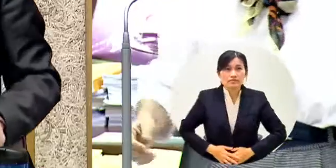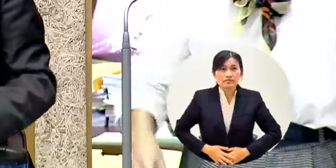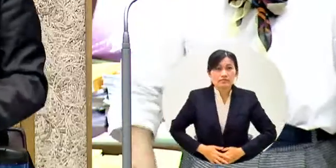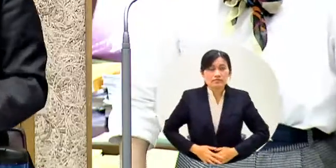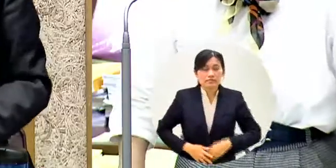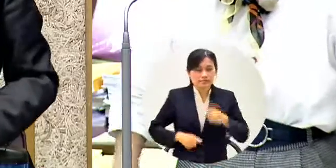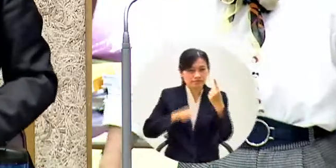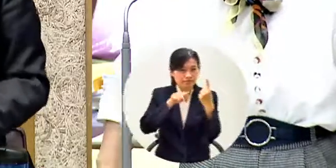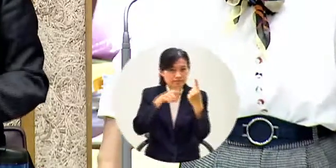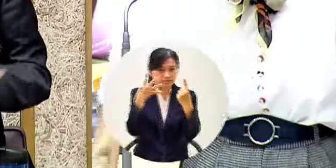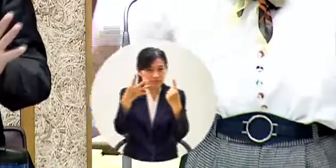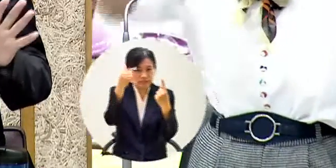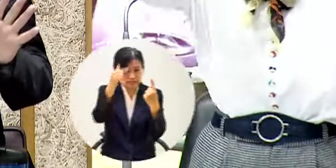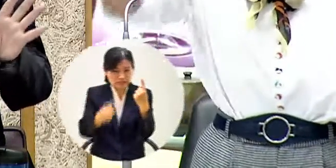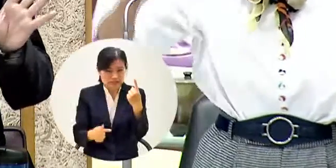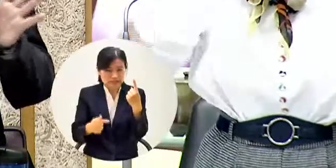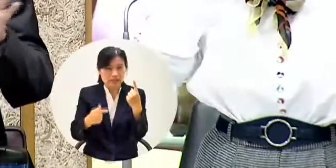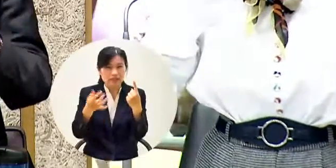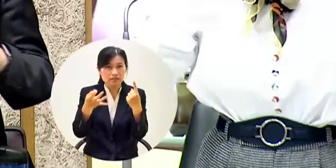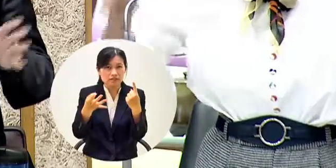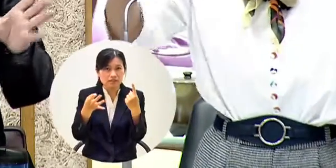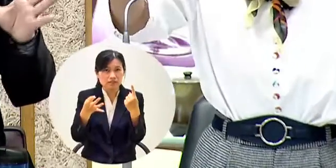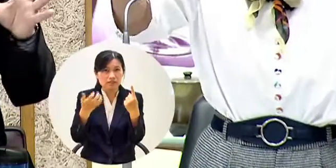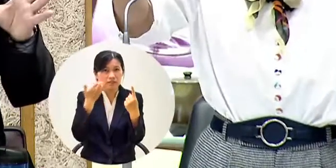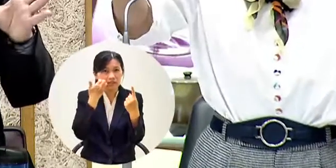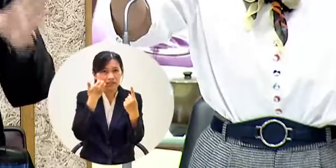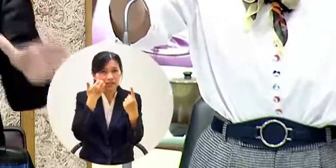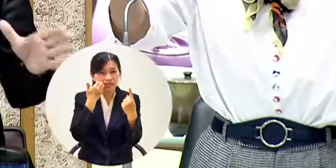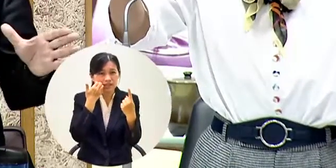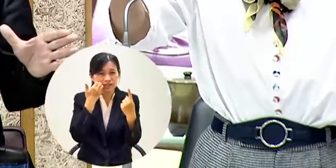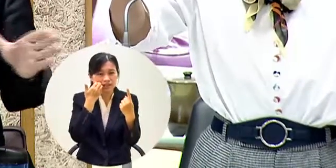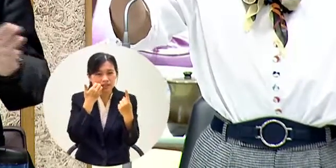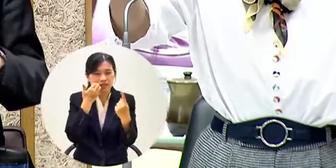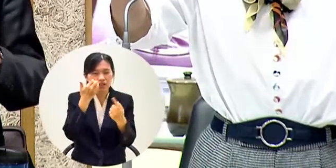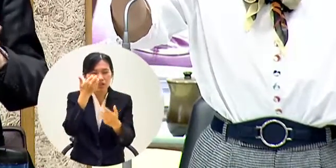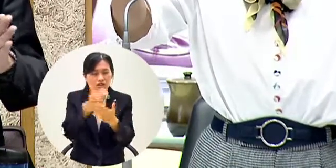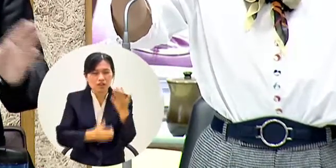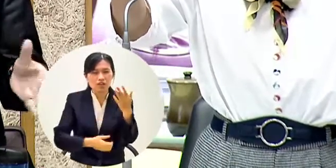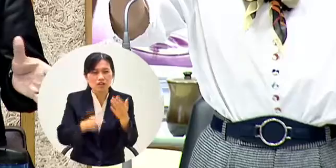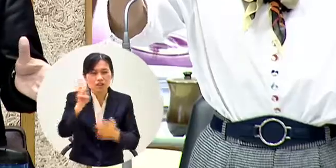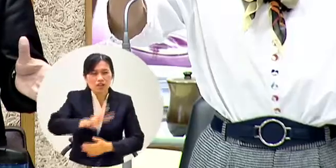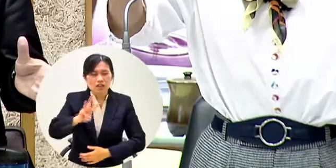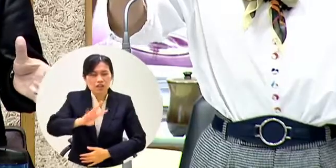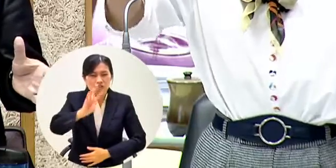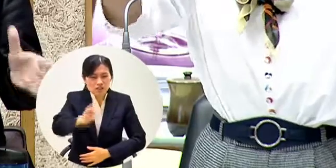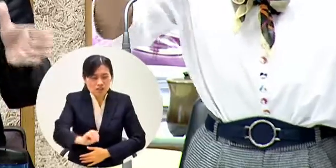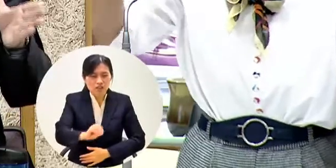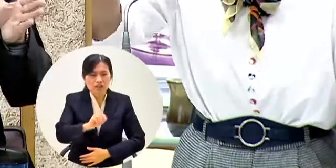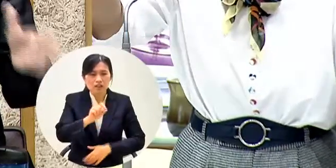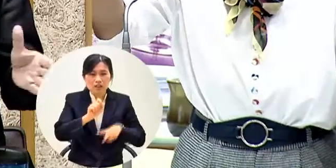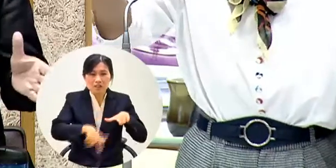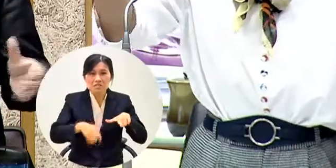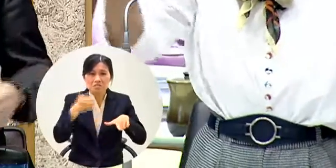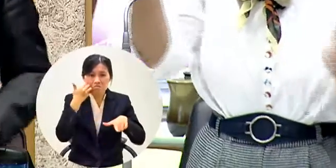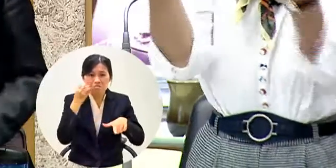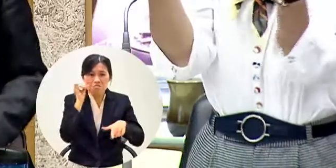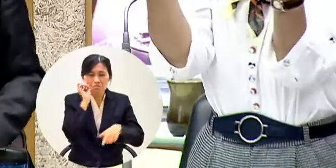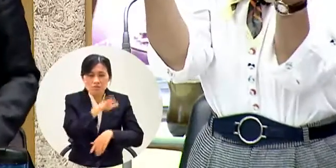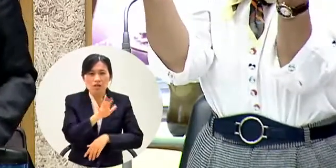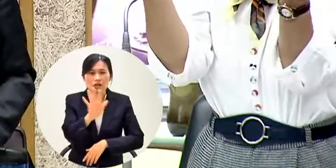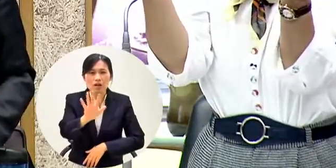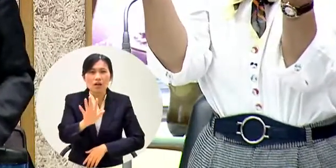一點四億裡面扣掉扣掉三千萬我不得說出好他要求